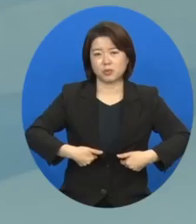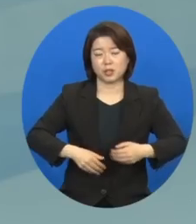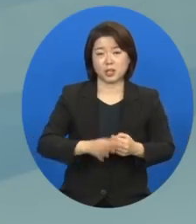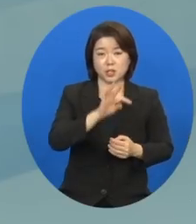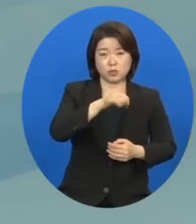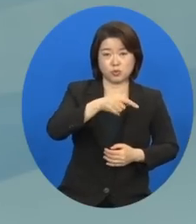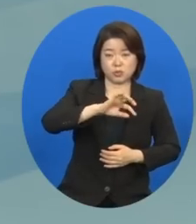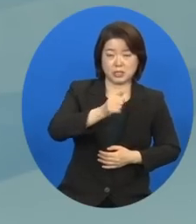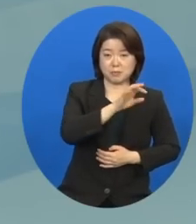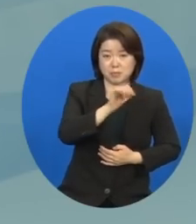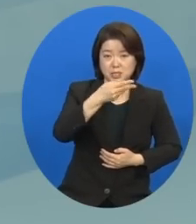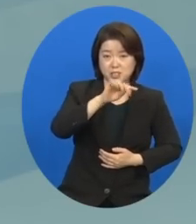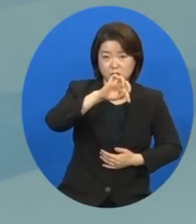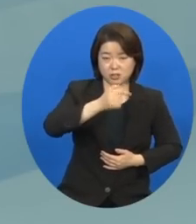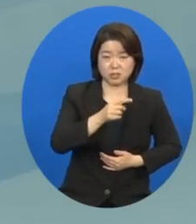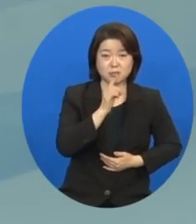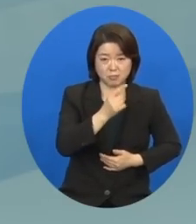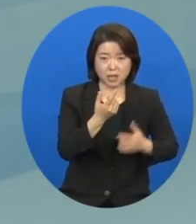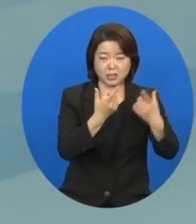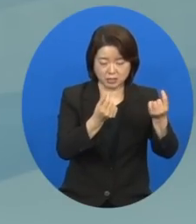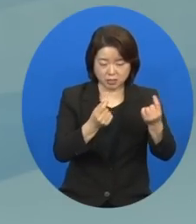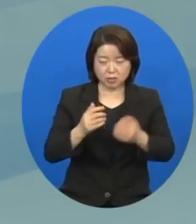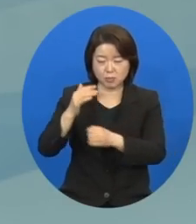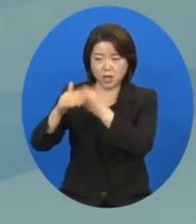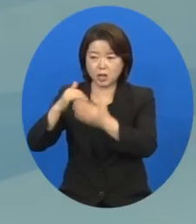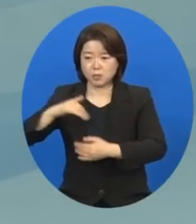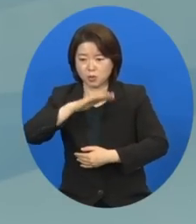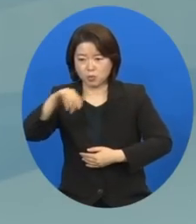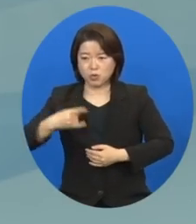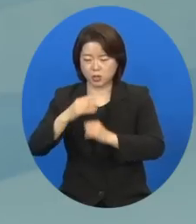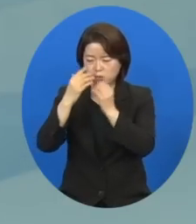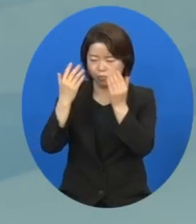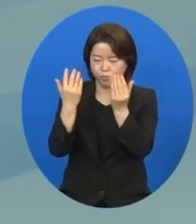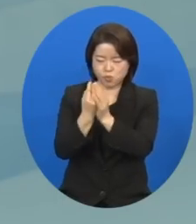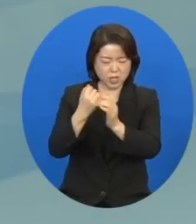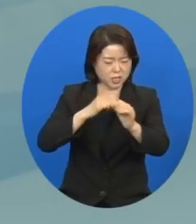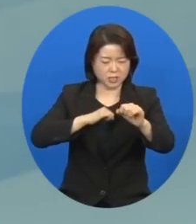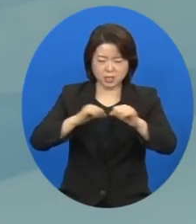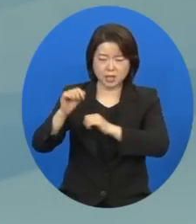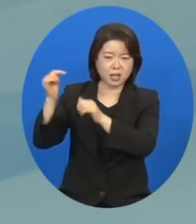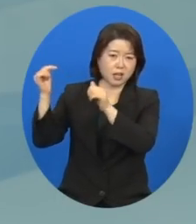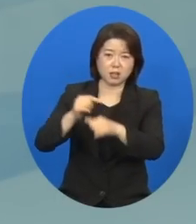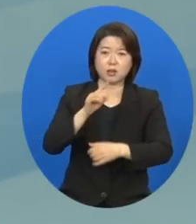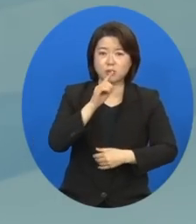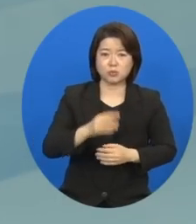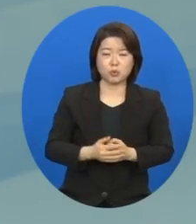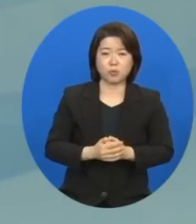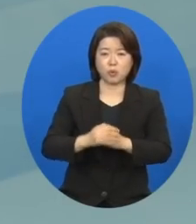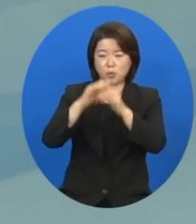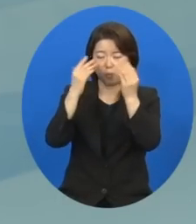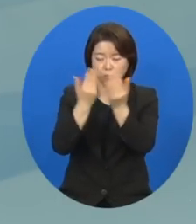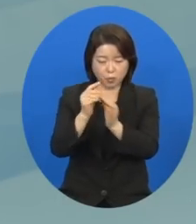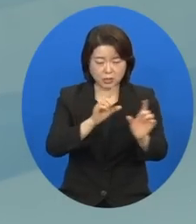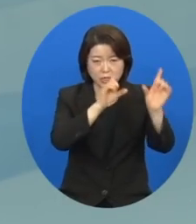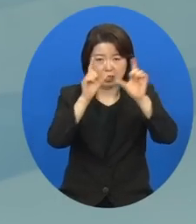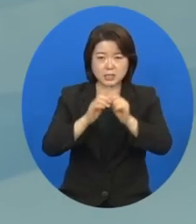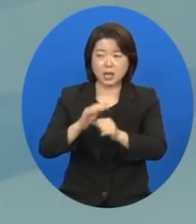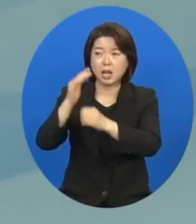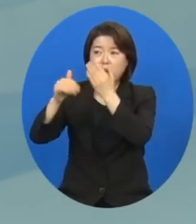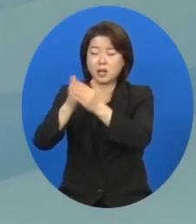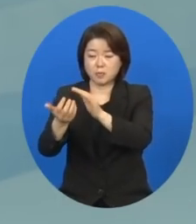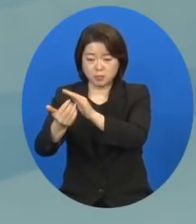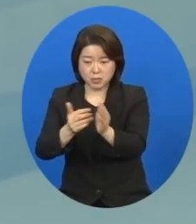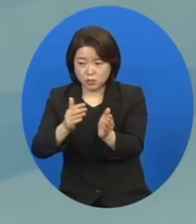피터슨 말도 인용을 했지만 하나님께서는 우리에게 완전히 행하라고 말씀하십니다. 온전한 삶을 주님께서